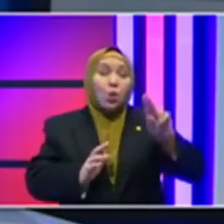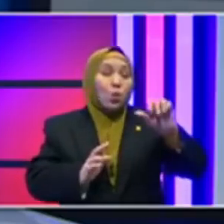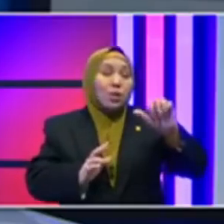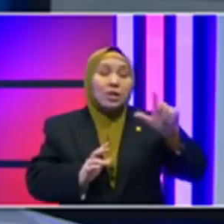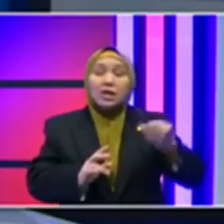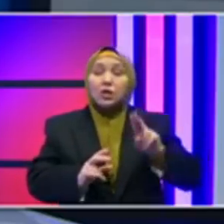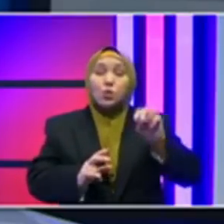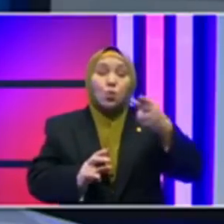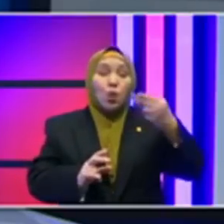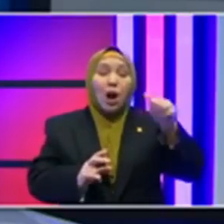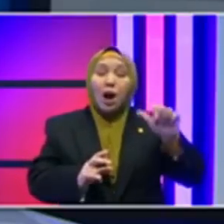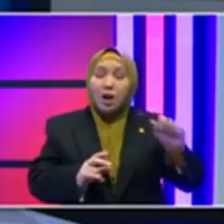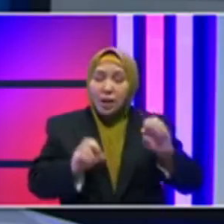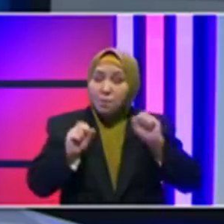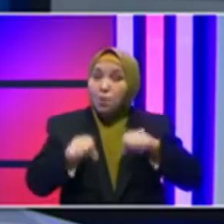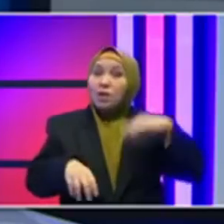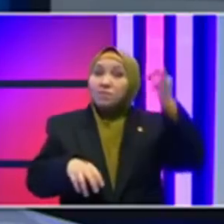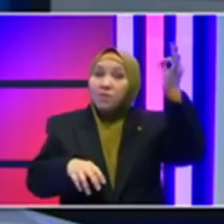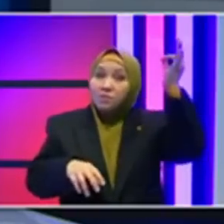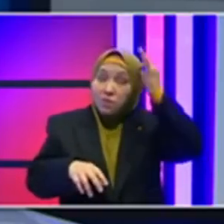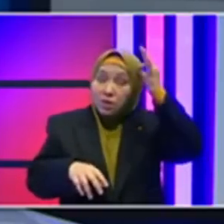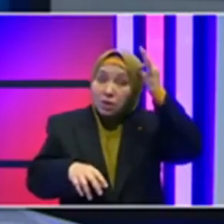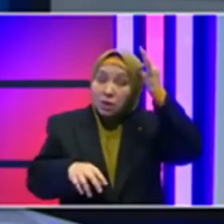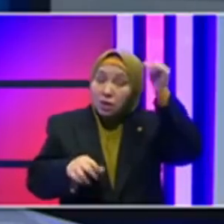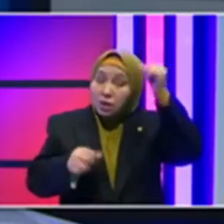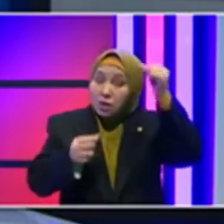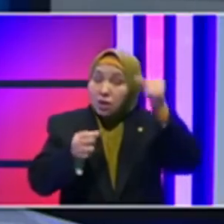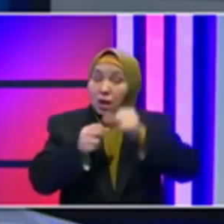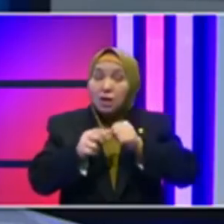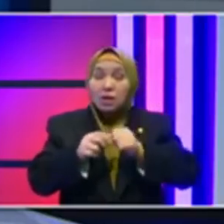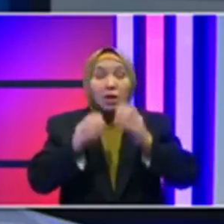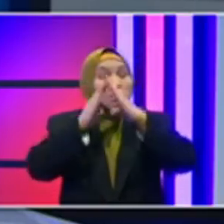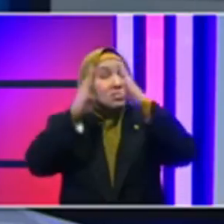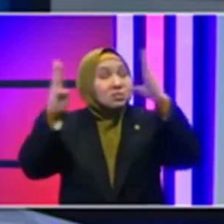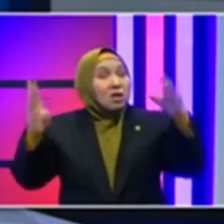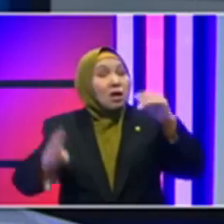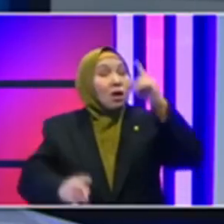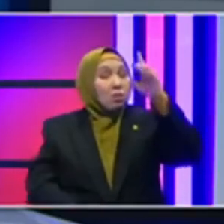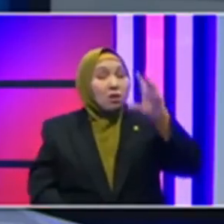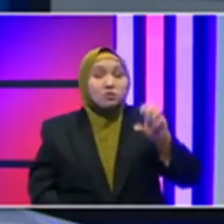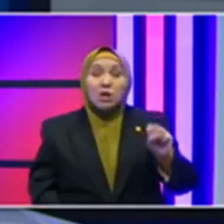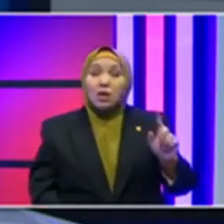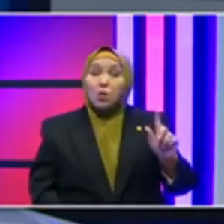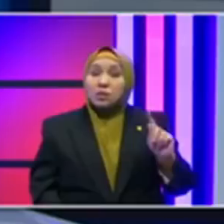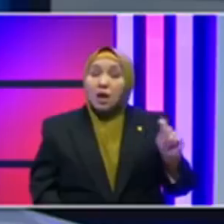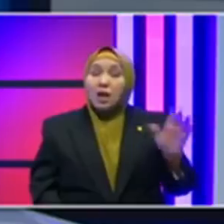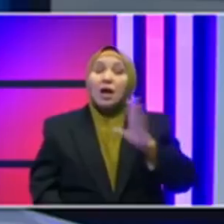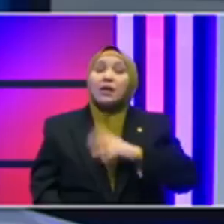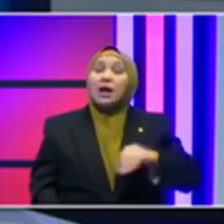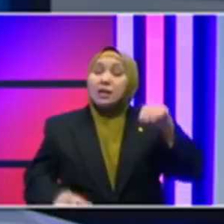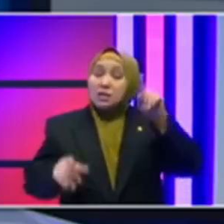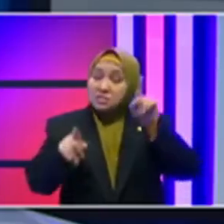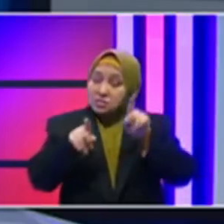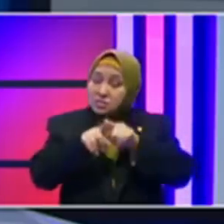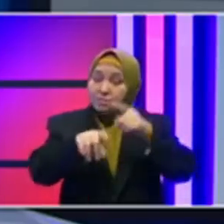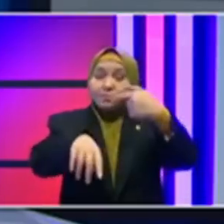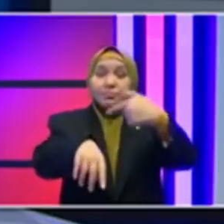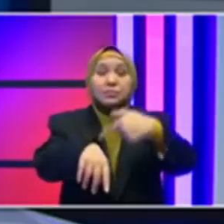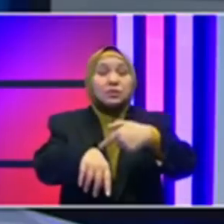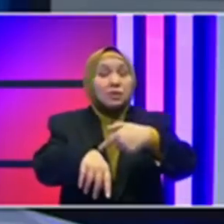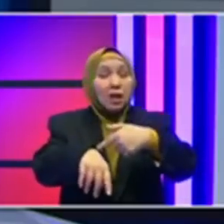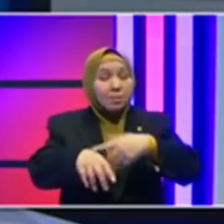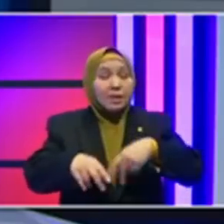mereka yang boleh berpikir ingat kebesaran Allah subhanahu wa ta'ala dan dalam masa yang sama